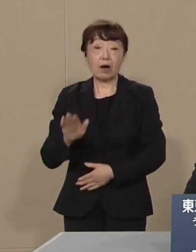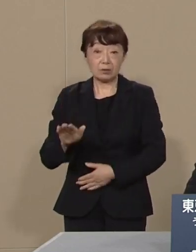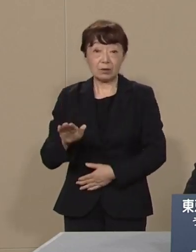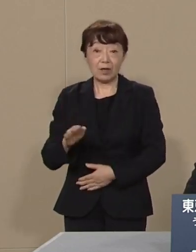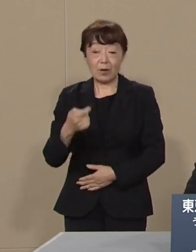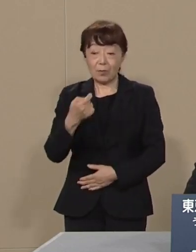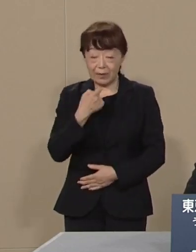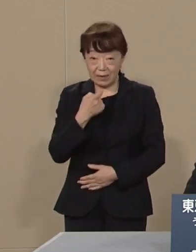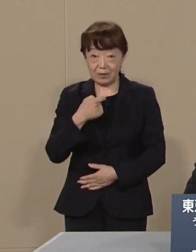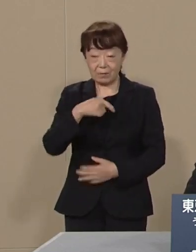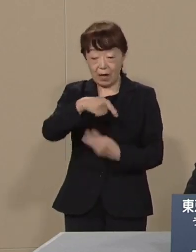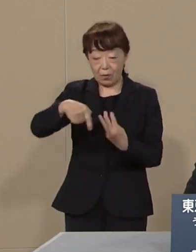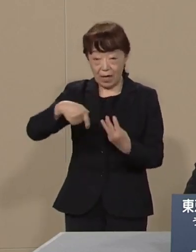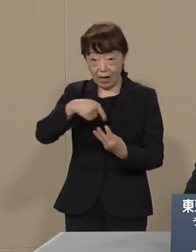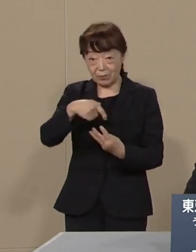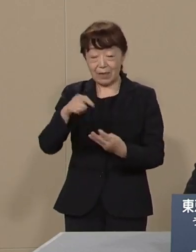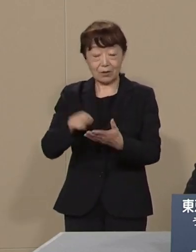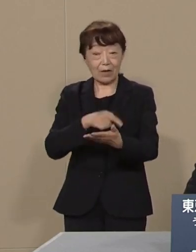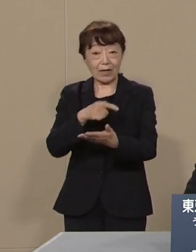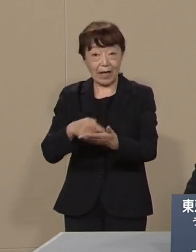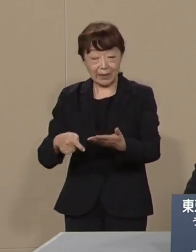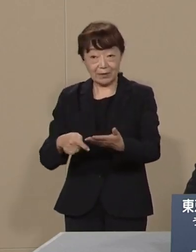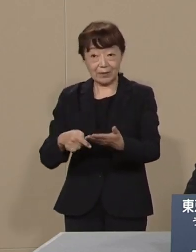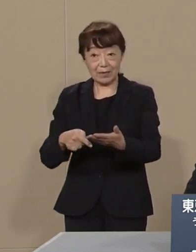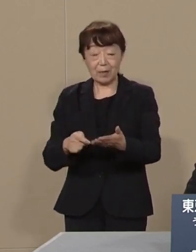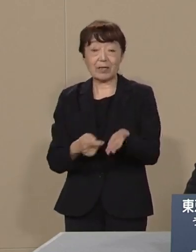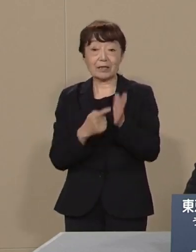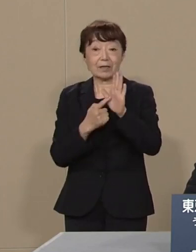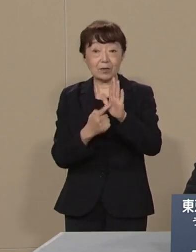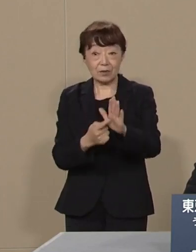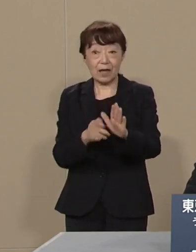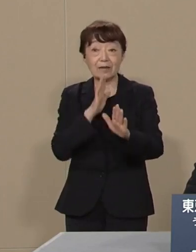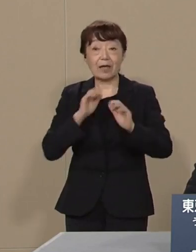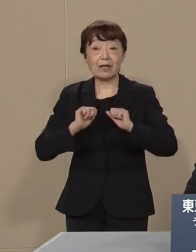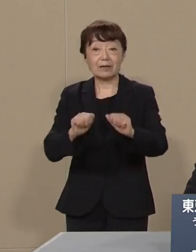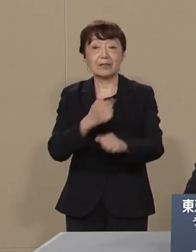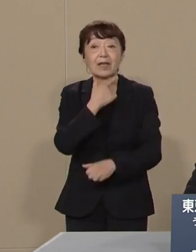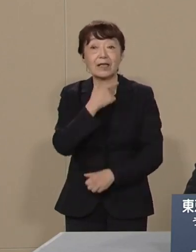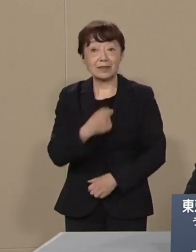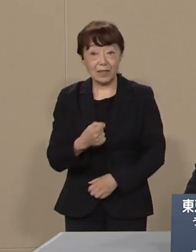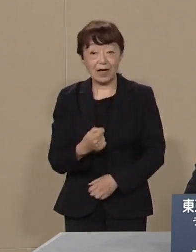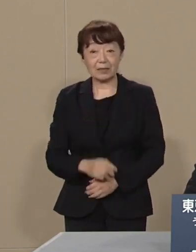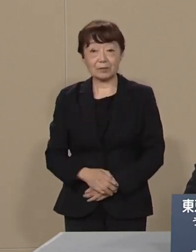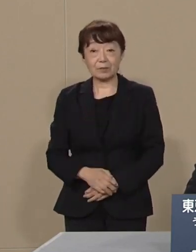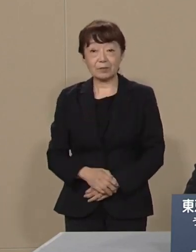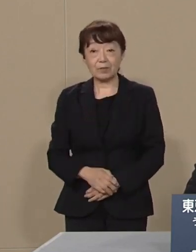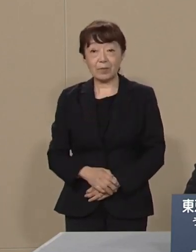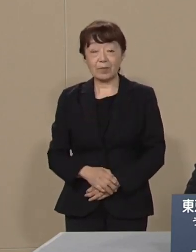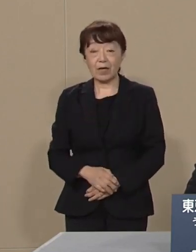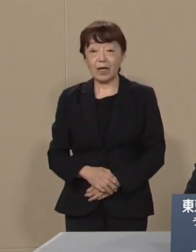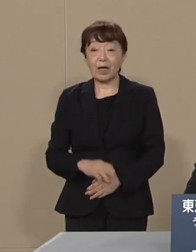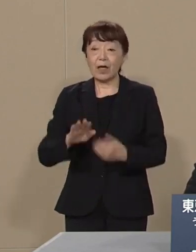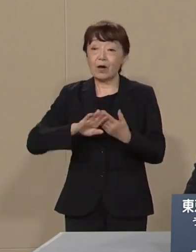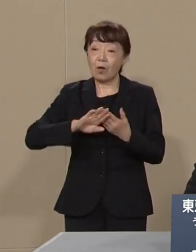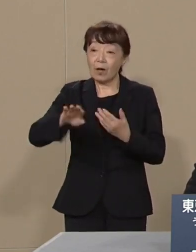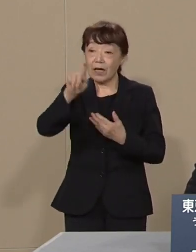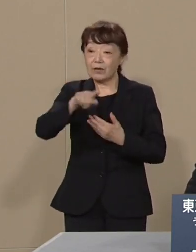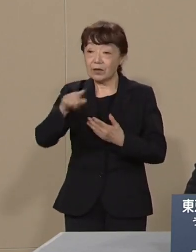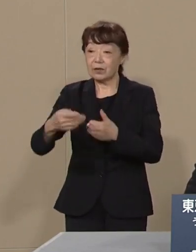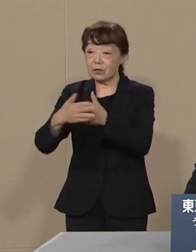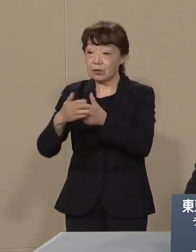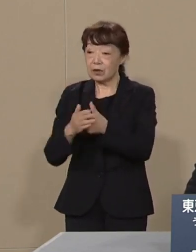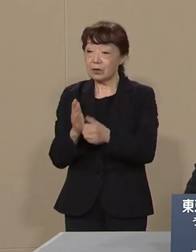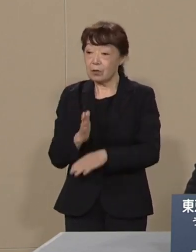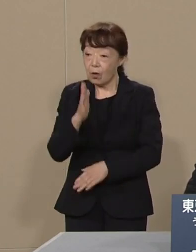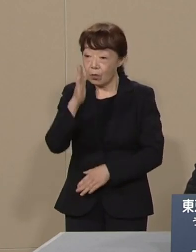これを何とか訴えそして実現したい人様にお願いするときにまず自分から私は